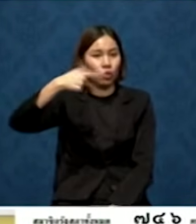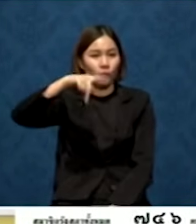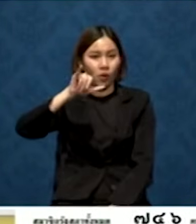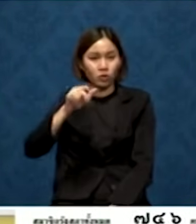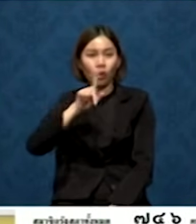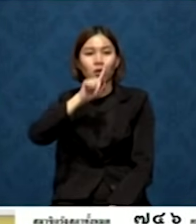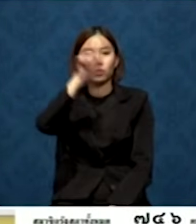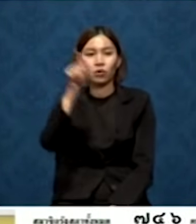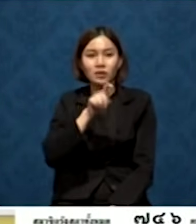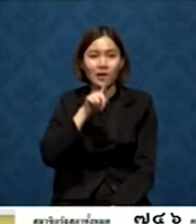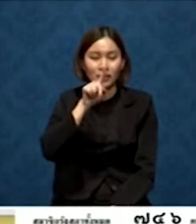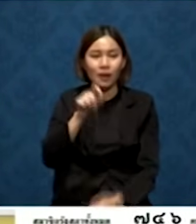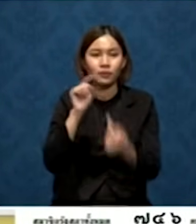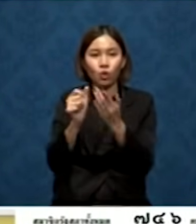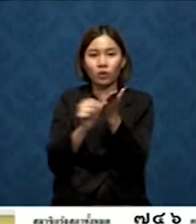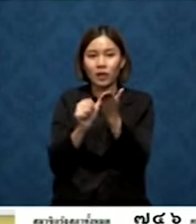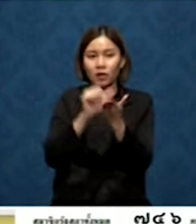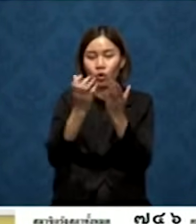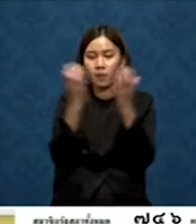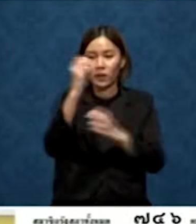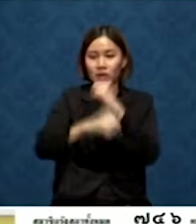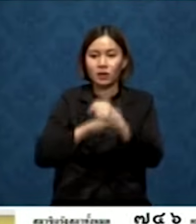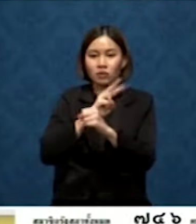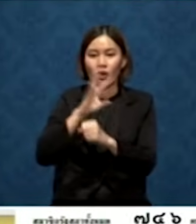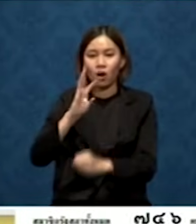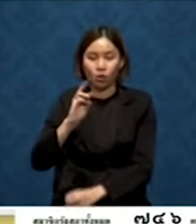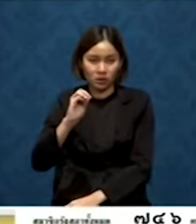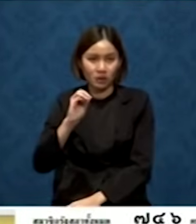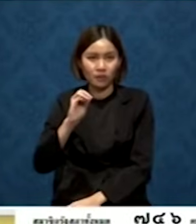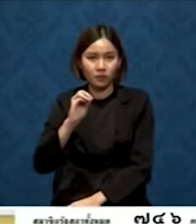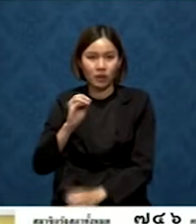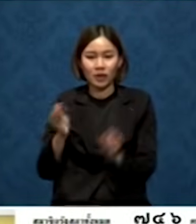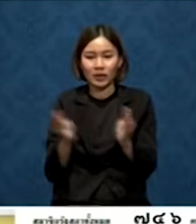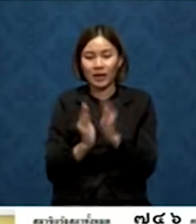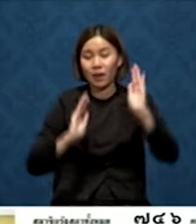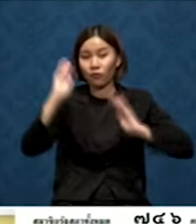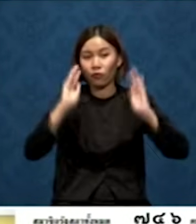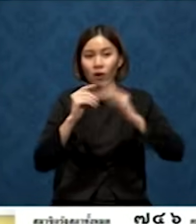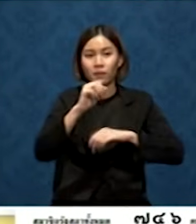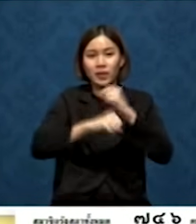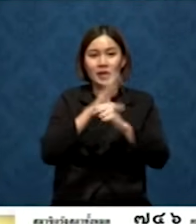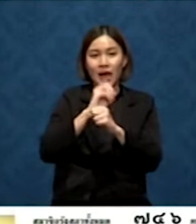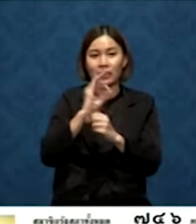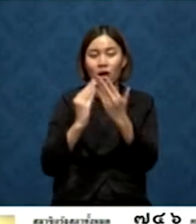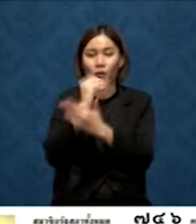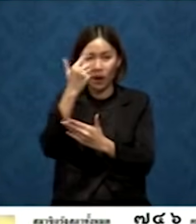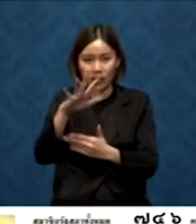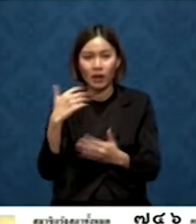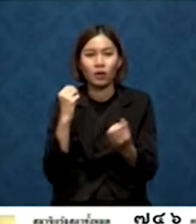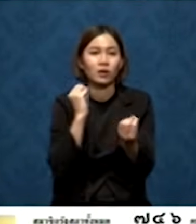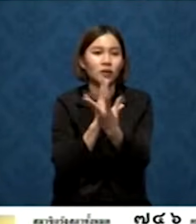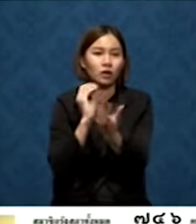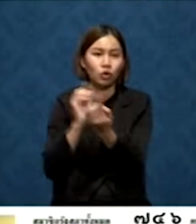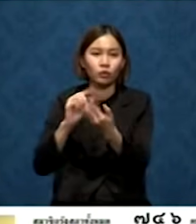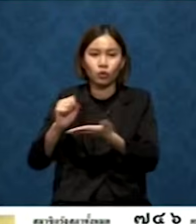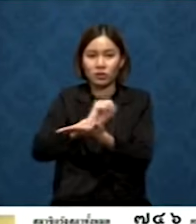คำถามเกี่ยวกับการแก้ไขรัฐธรรมนูญ60หลังจากผ่านประชามติปี 59ไปแล้วจนทำให้เกิดการวิพากษ์วิจารณ์ที่มากระทบถึง